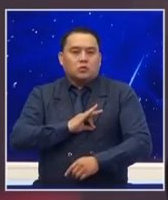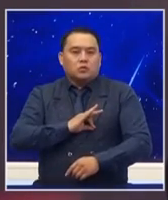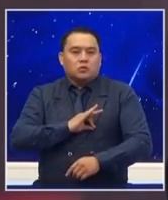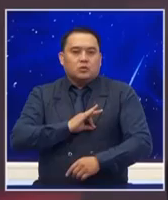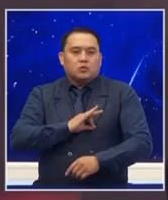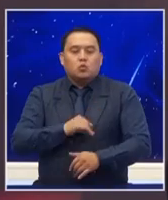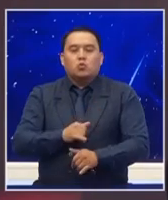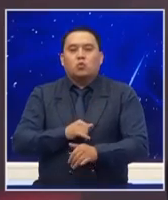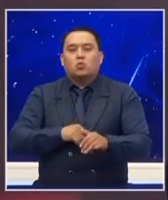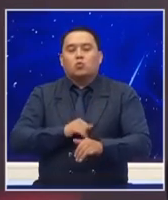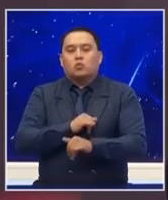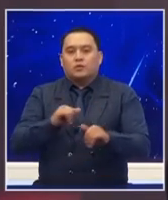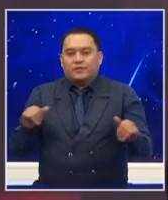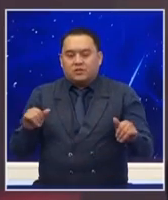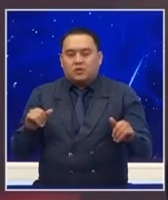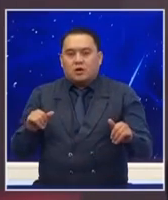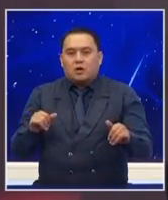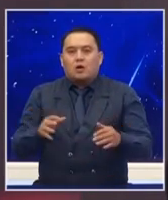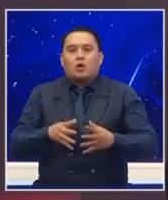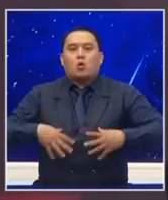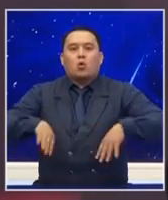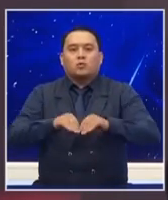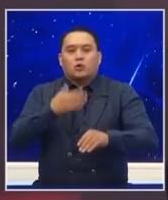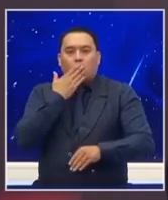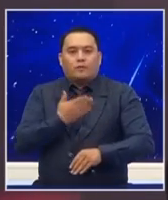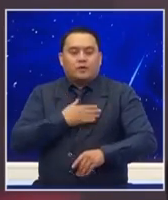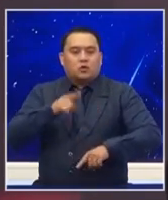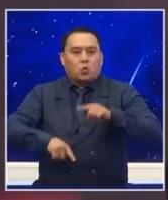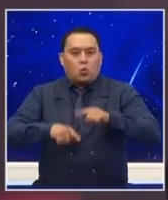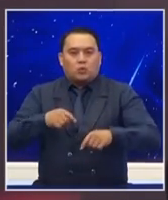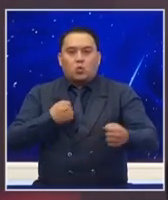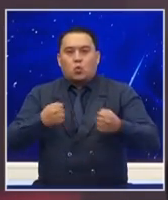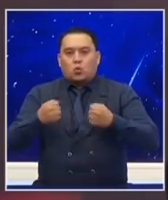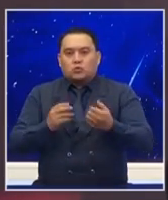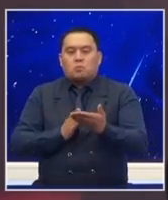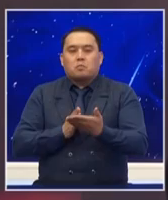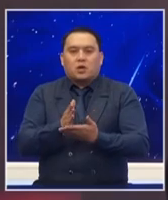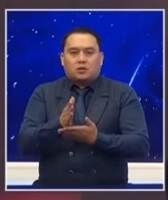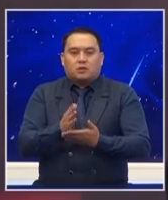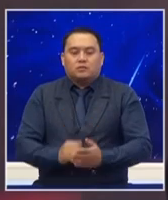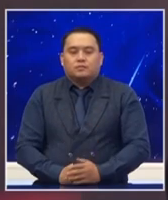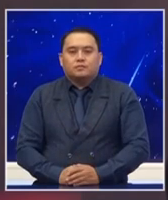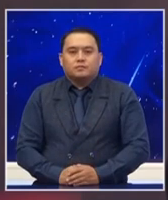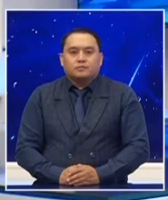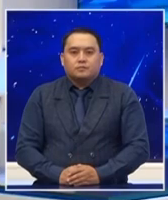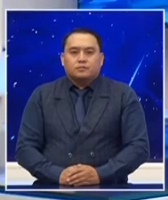едәуір кеңейтеді. Оның қоғамдағы патриотизм рухын нығайтуға бағытталған.